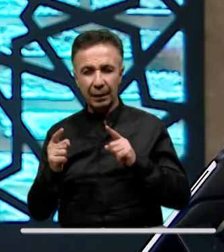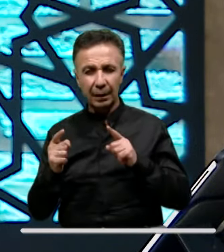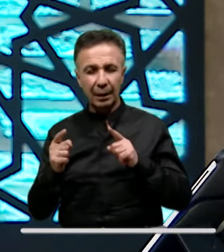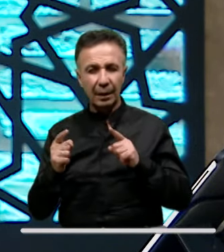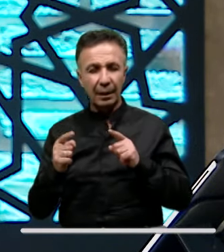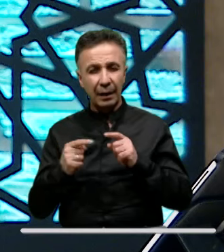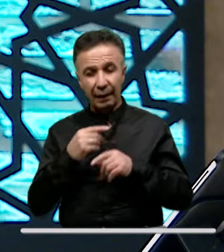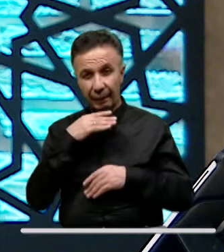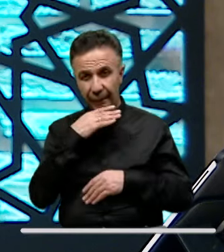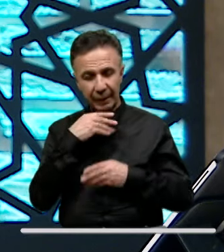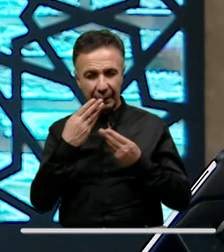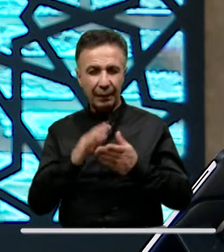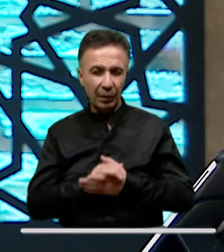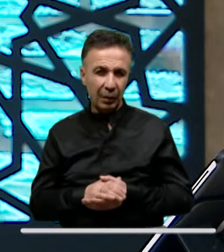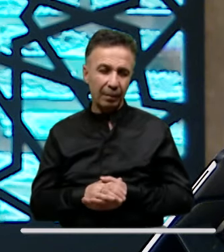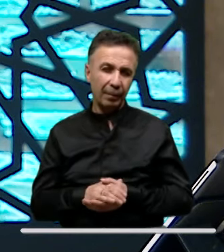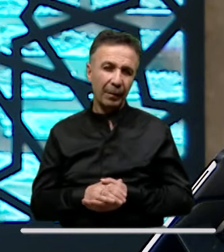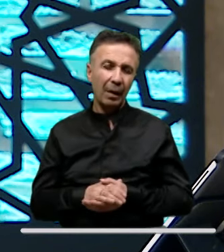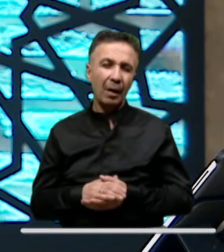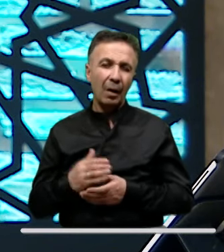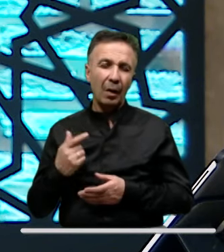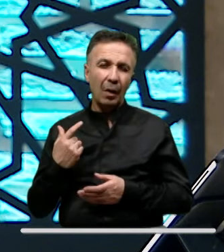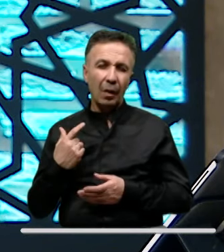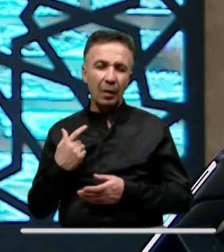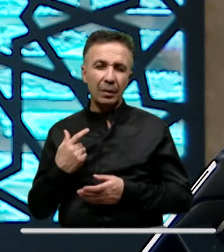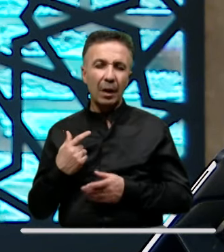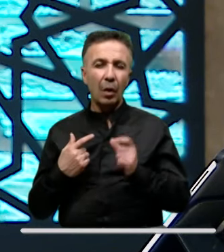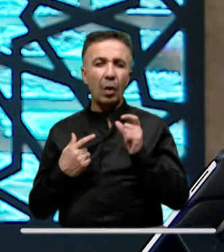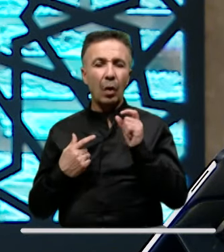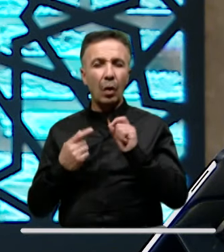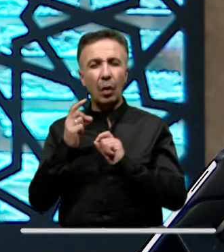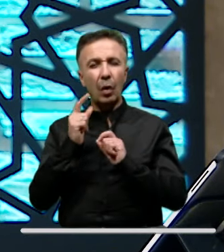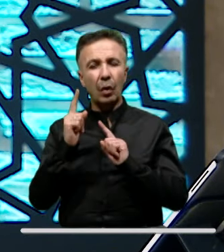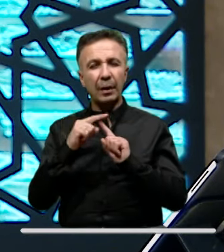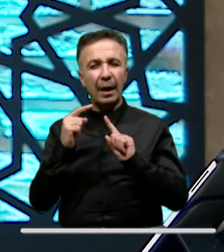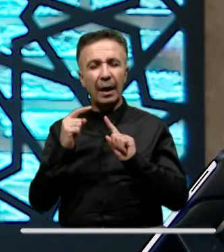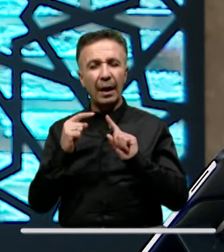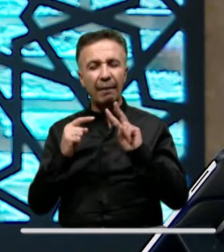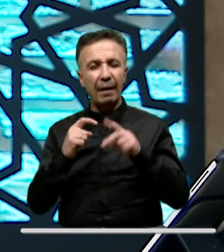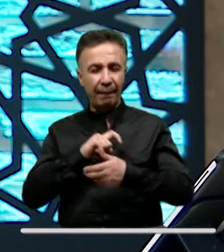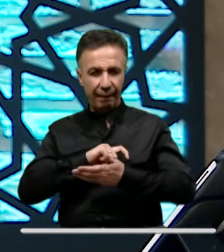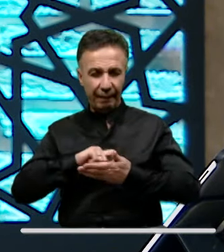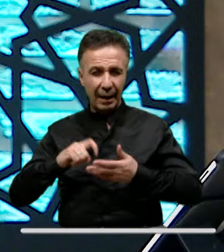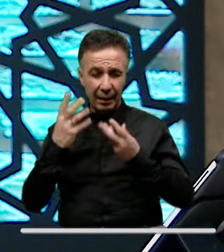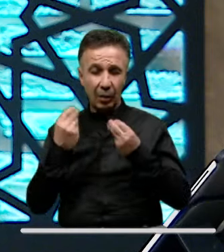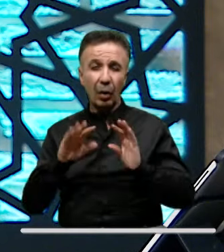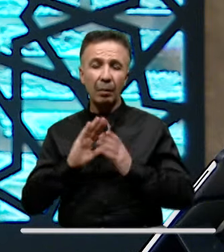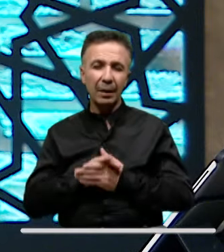de özel tüketim vergisi olmadan araç sahibi olmak gibi veya işte